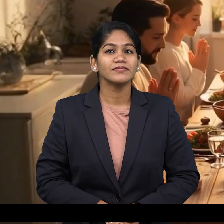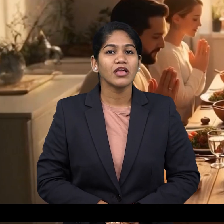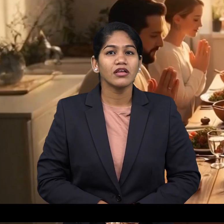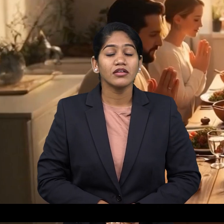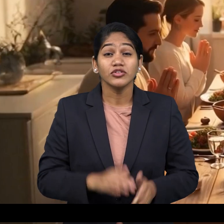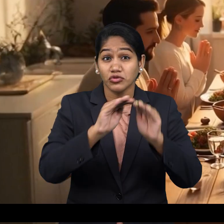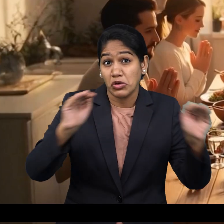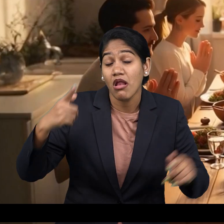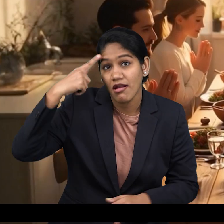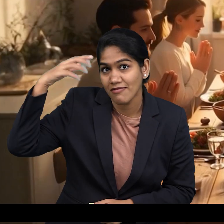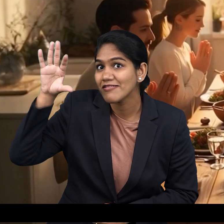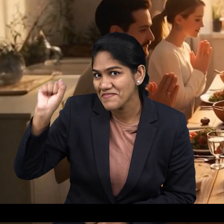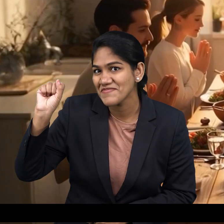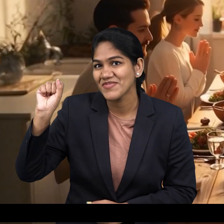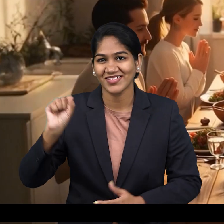పిల్లలారా,